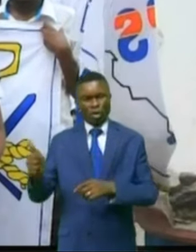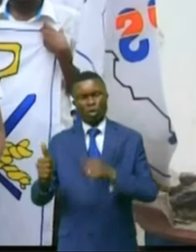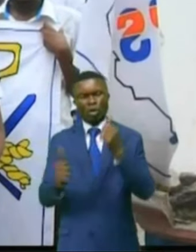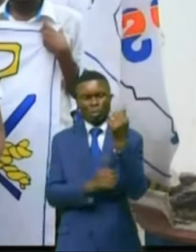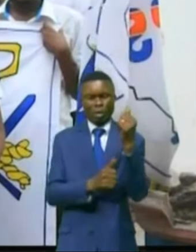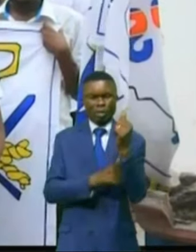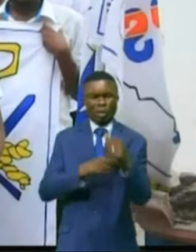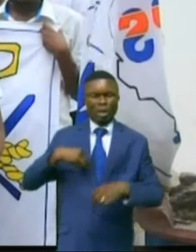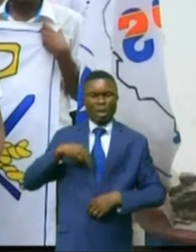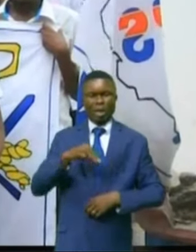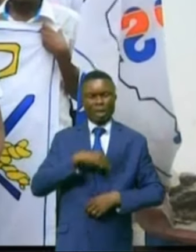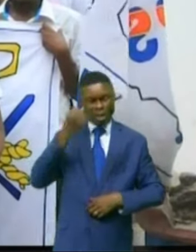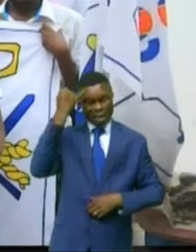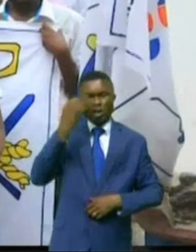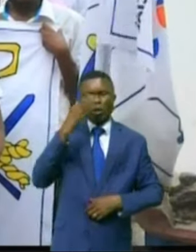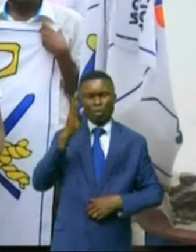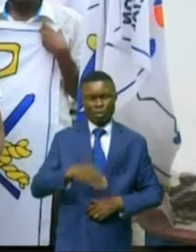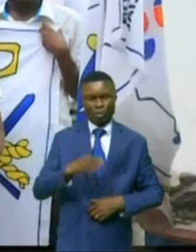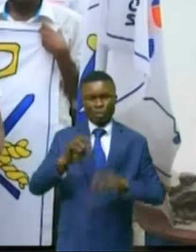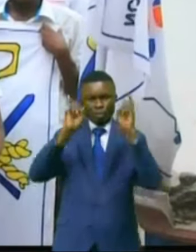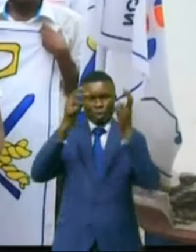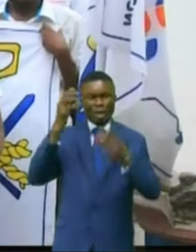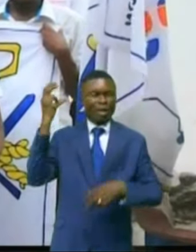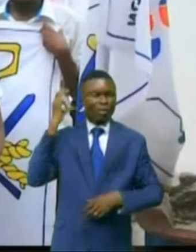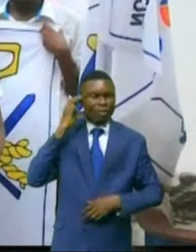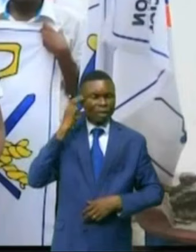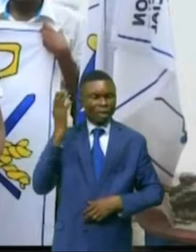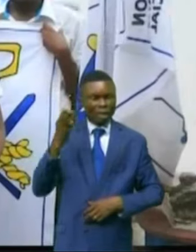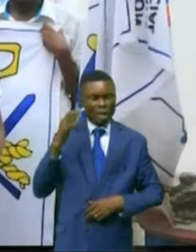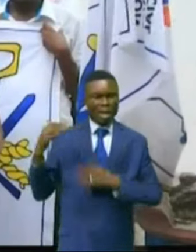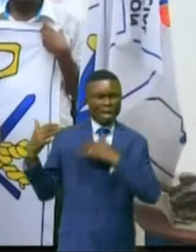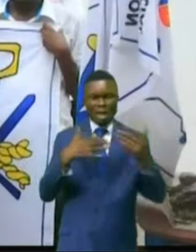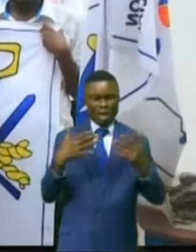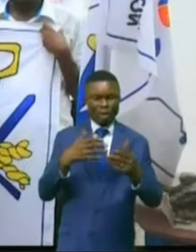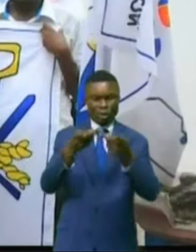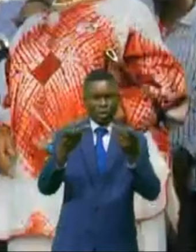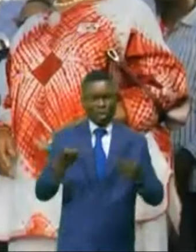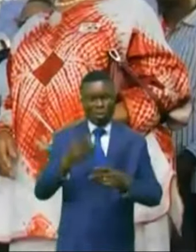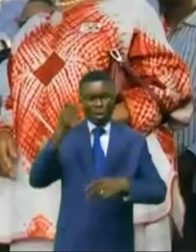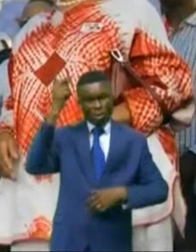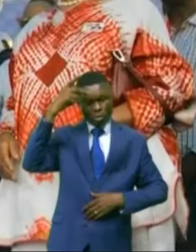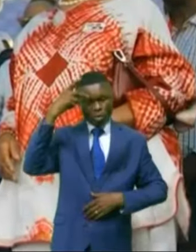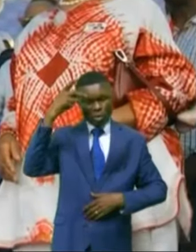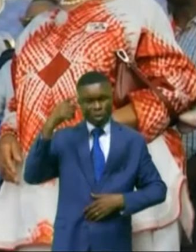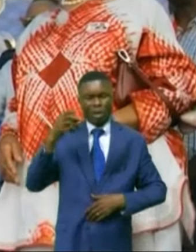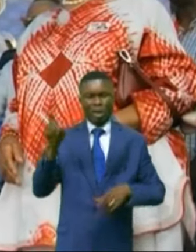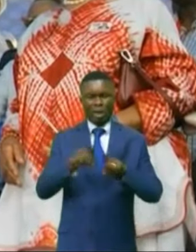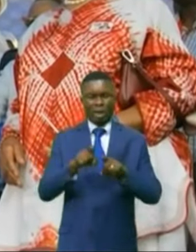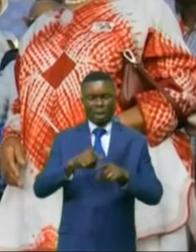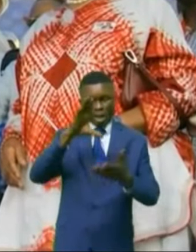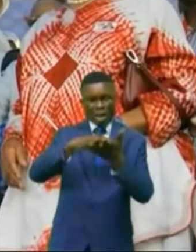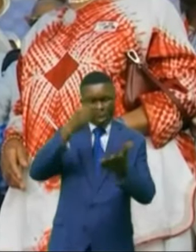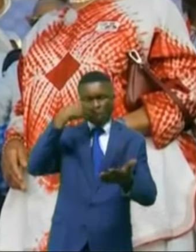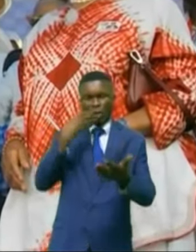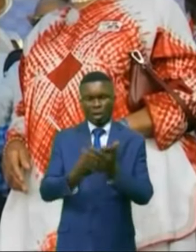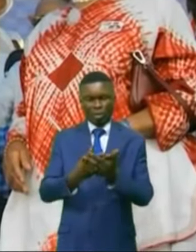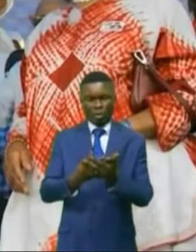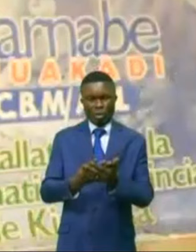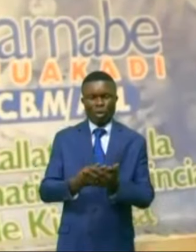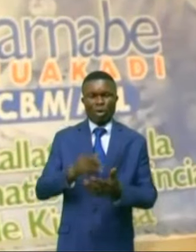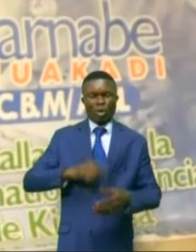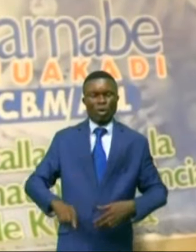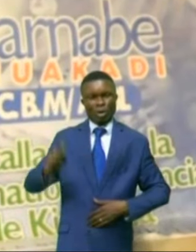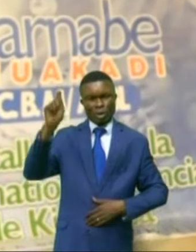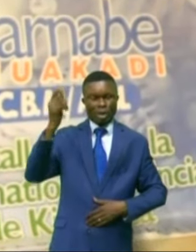mal intentionnés de la ville de Kananga pour une guerre de positionnement politique. Comme un bon élève de l'école des Sphinx,